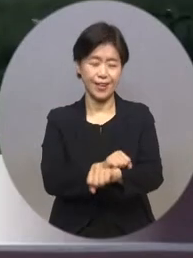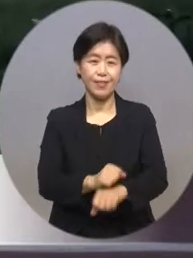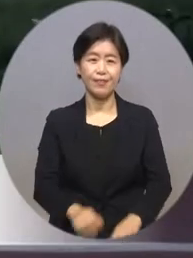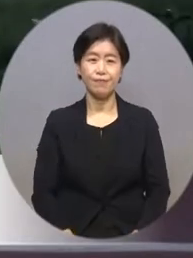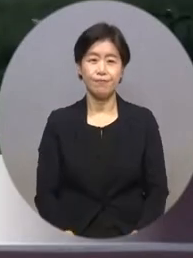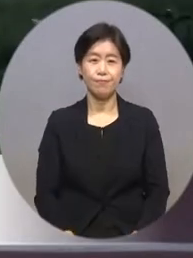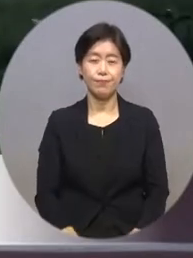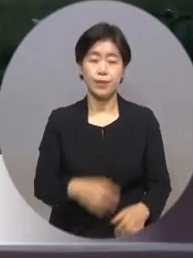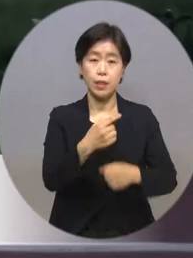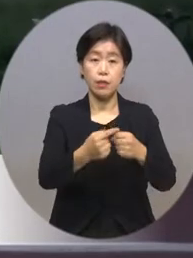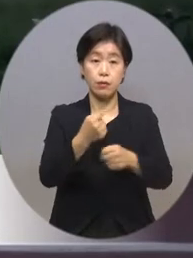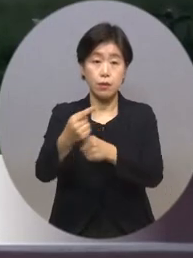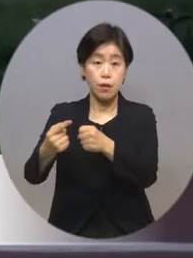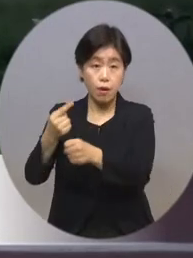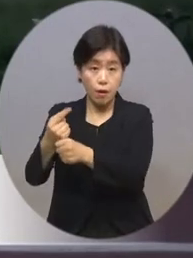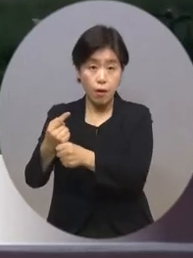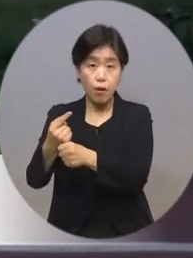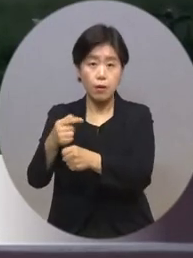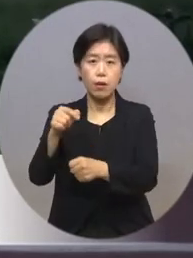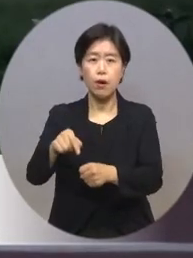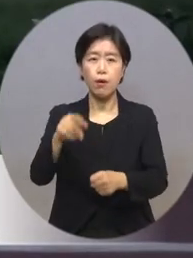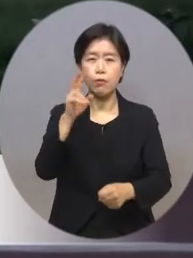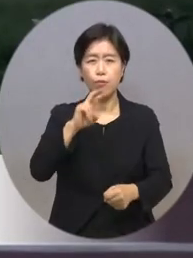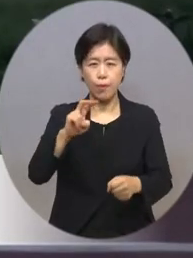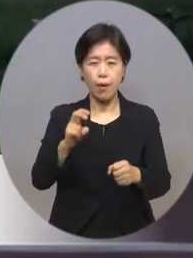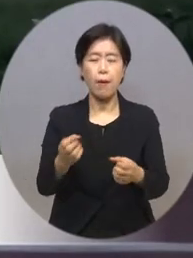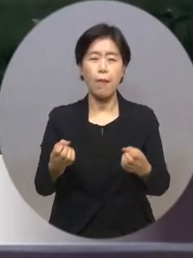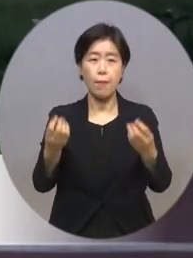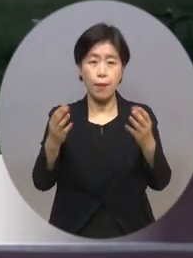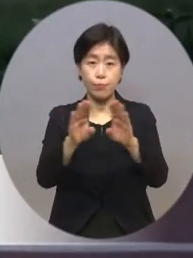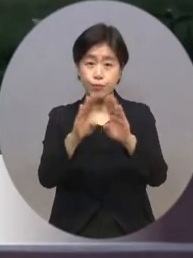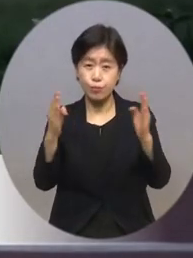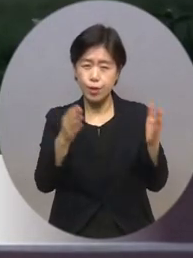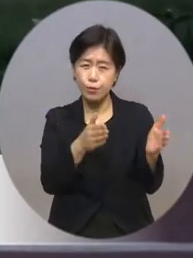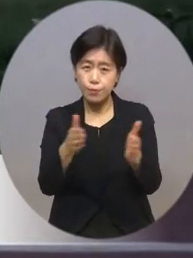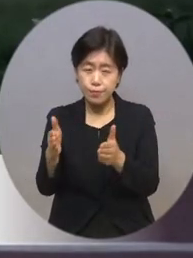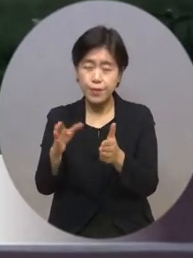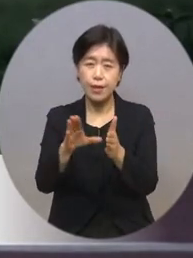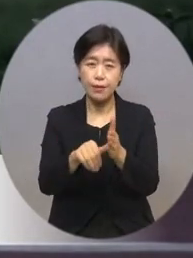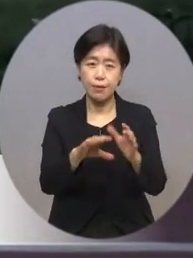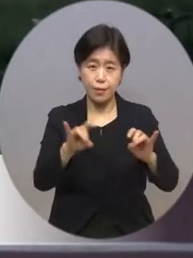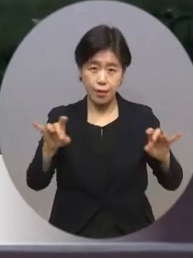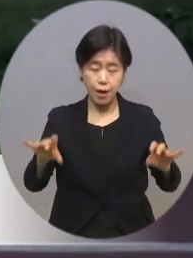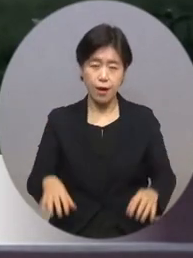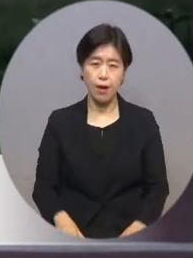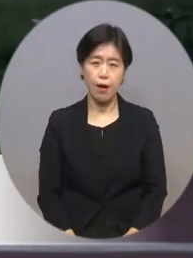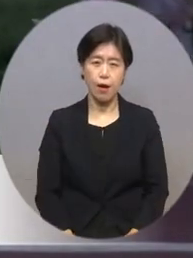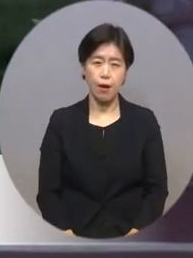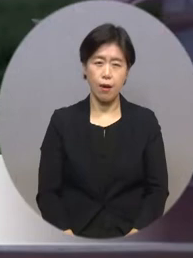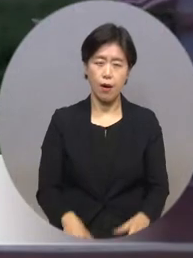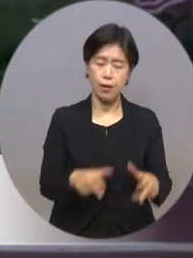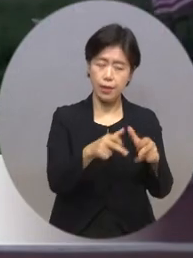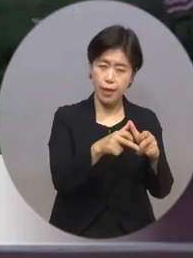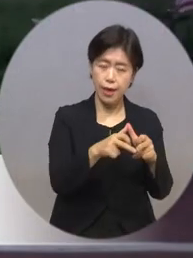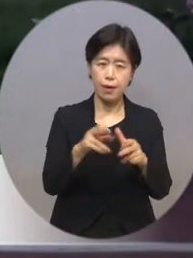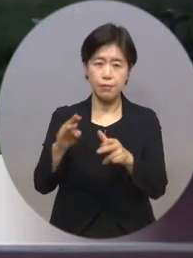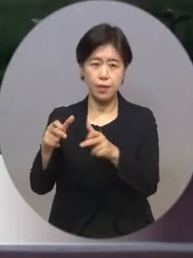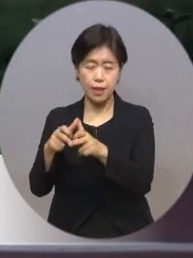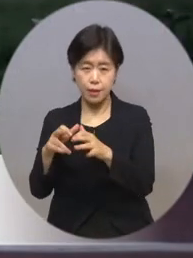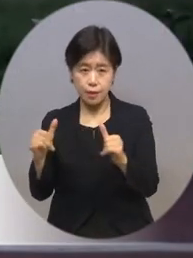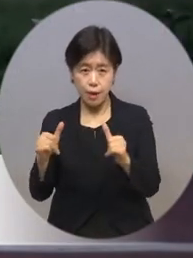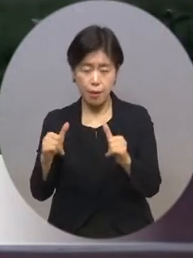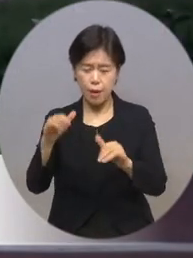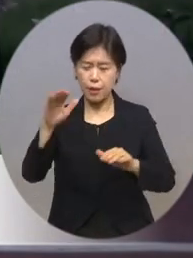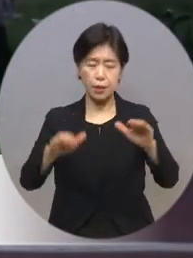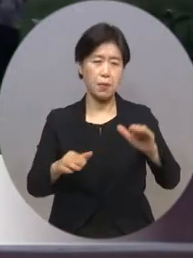4번 절도가 필요 준비할 때마다 이 장애인과 함께하는 열리는 어디가 장애인과 비장애인이 차별이 아닌